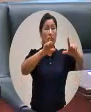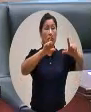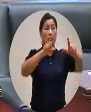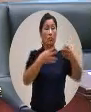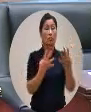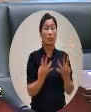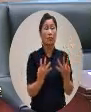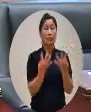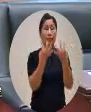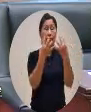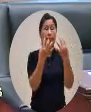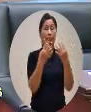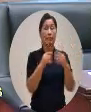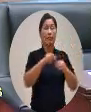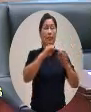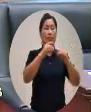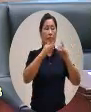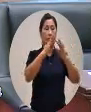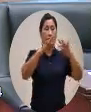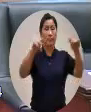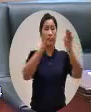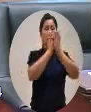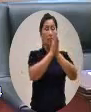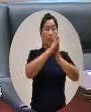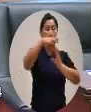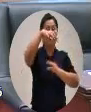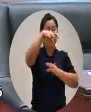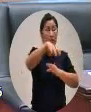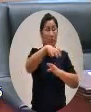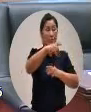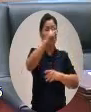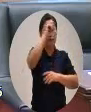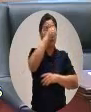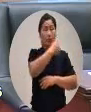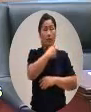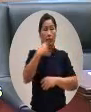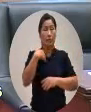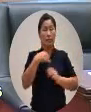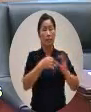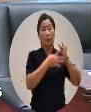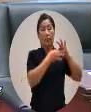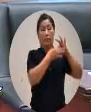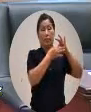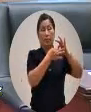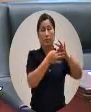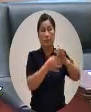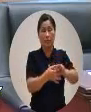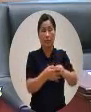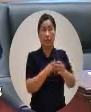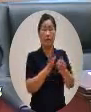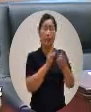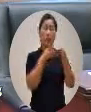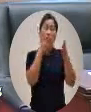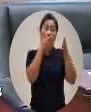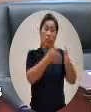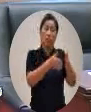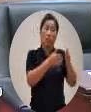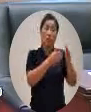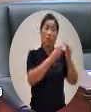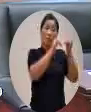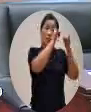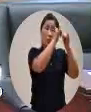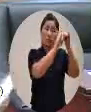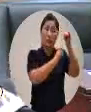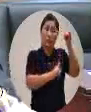的溝通非常肯定也希望後面能夠繼續來替這個歷史問題來做一個解決